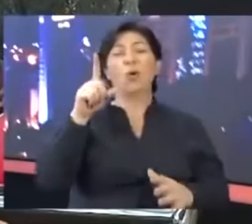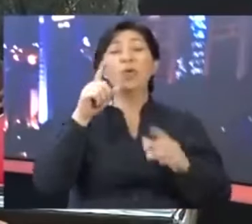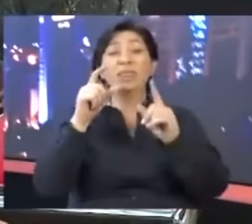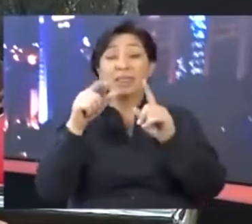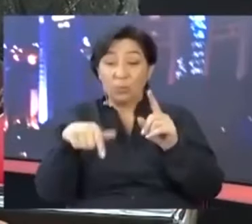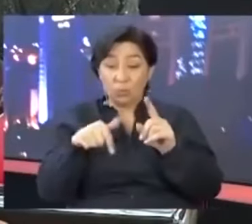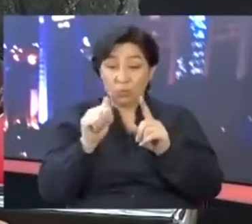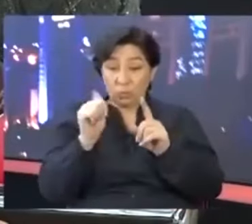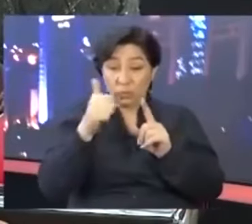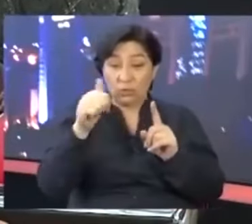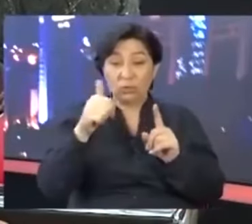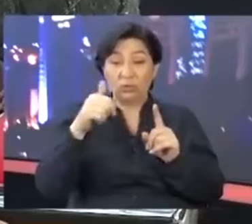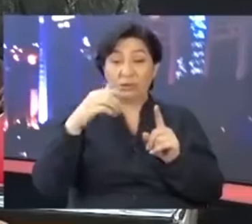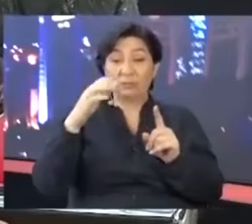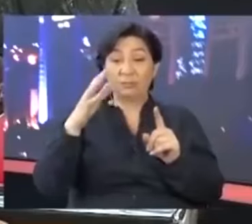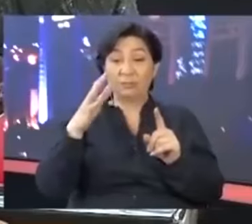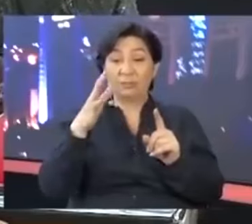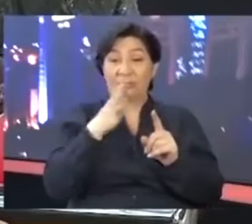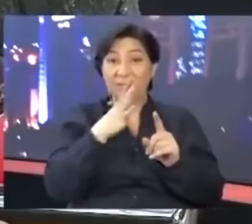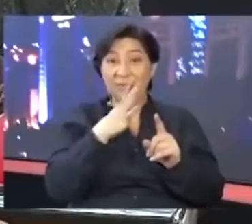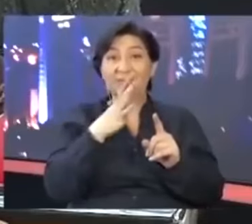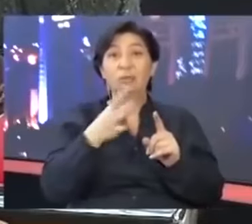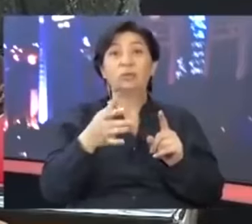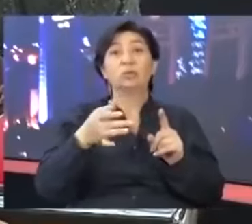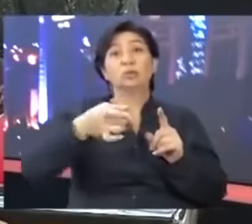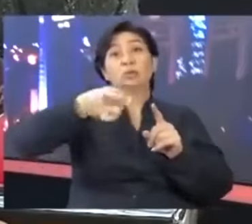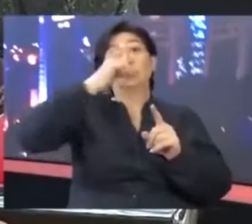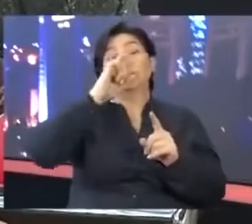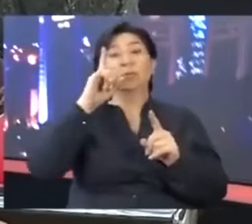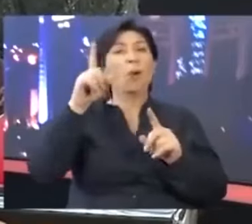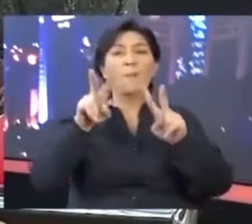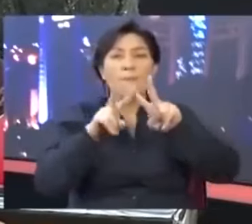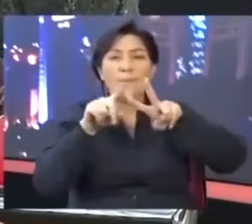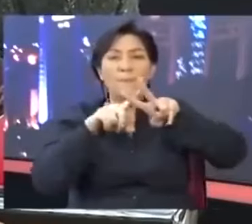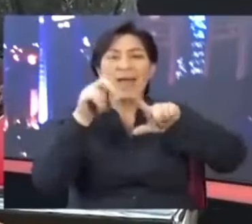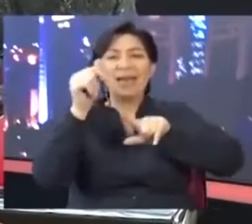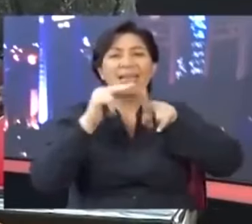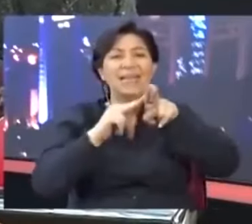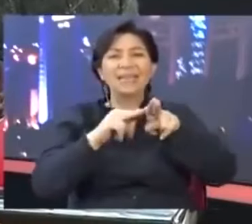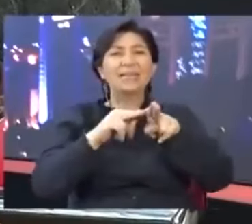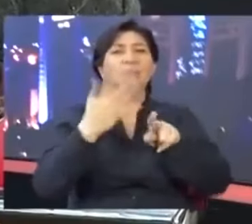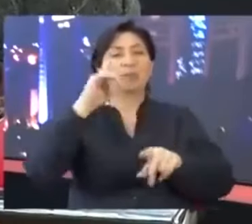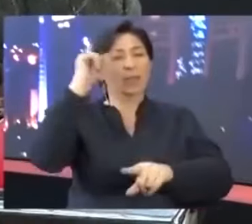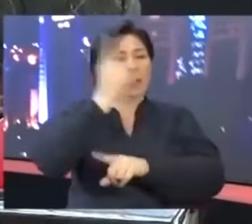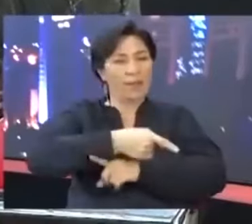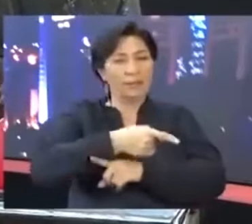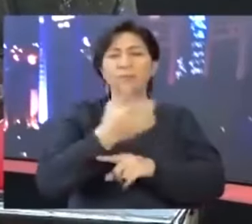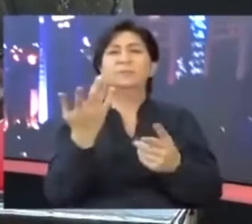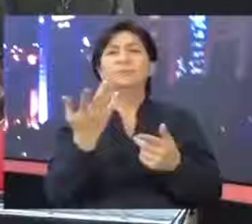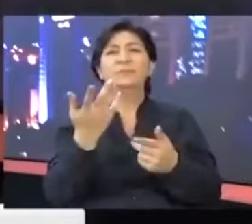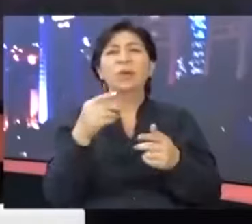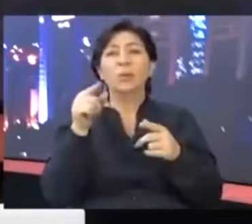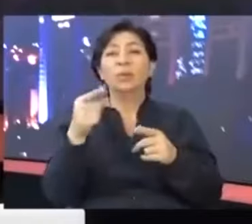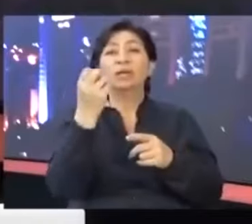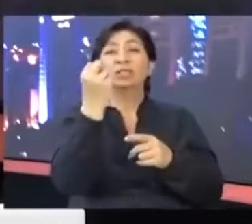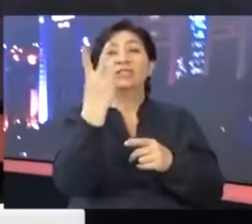gününün Maliki sultanıdır o yani Malik kelimesinin iki anlamı var bir şey hükmeden Malik mesela